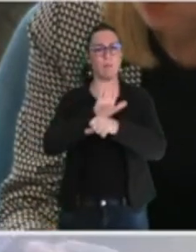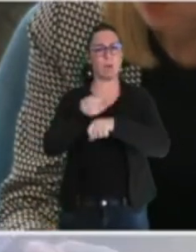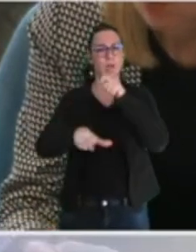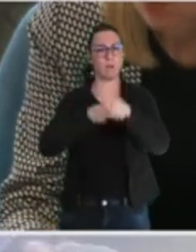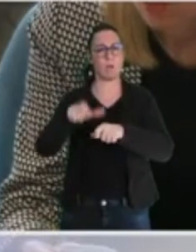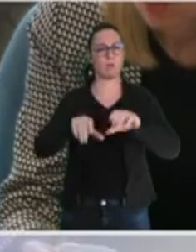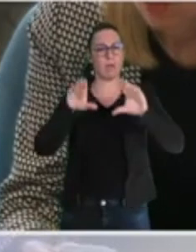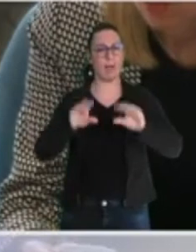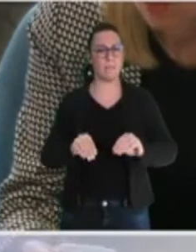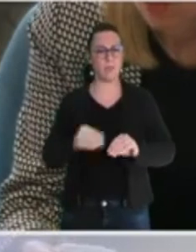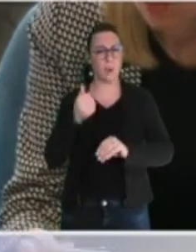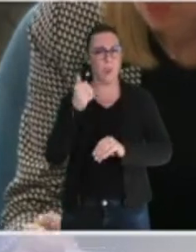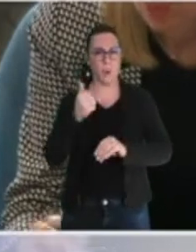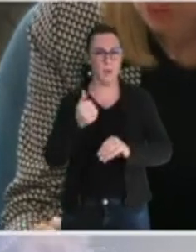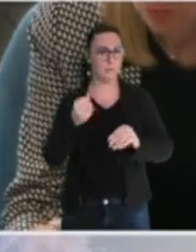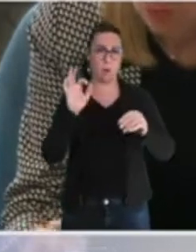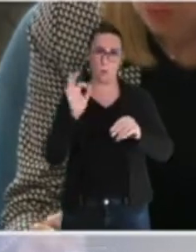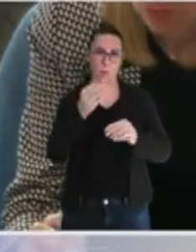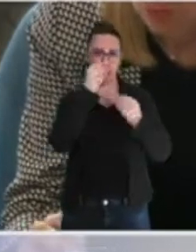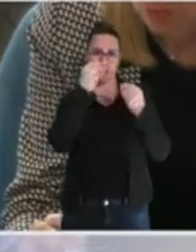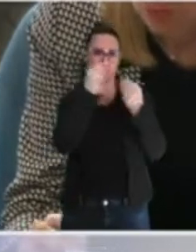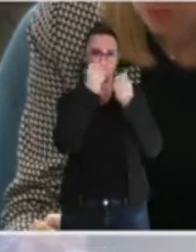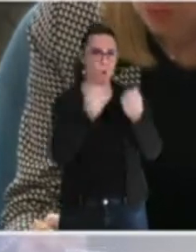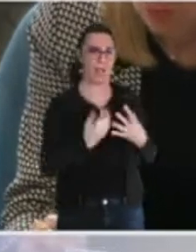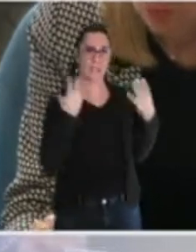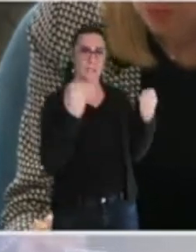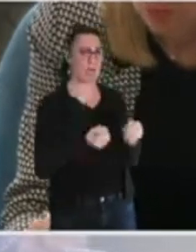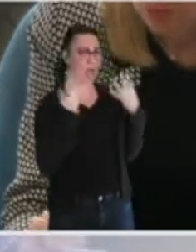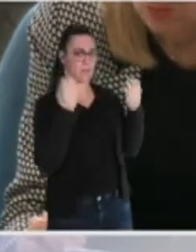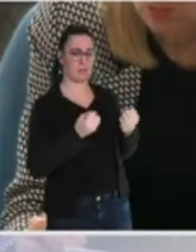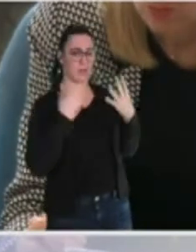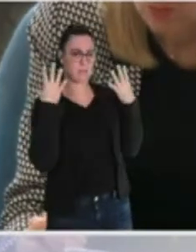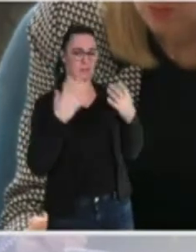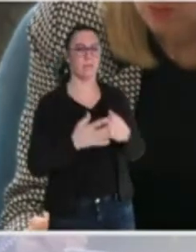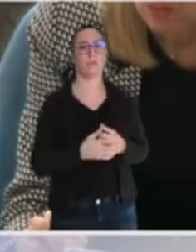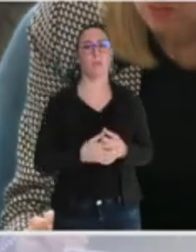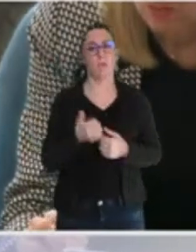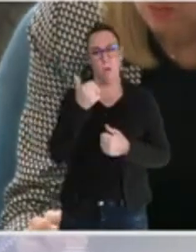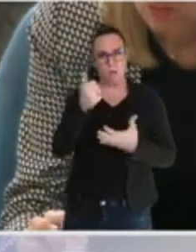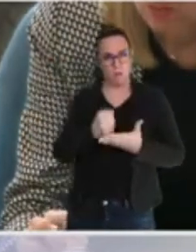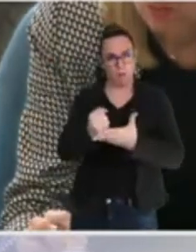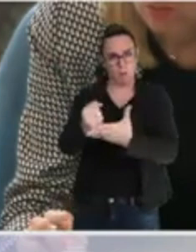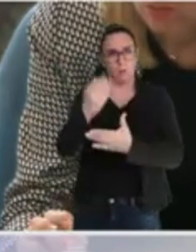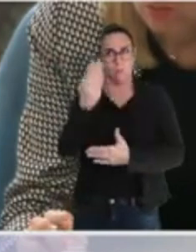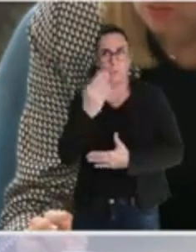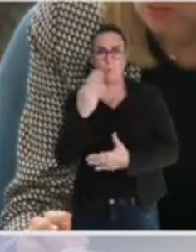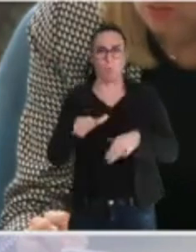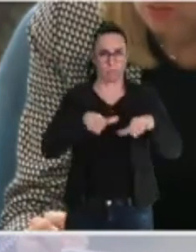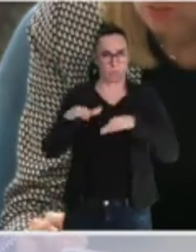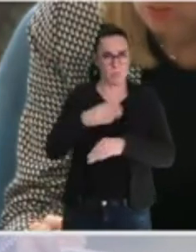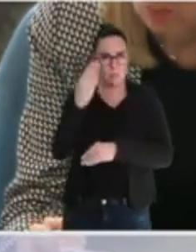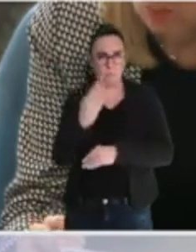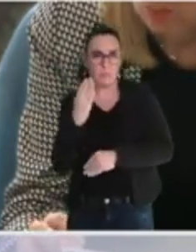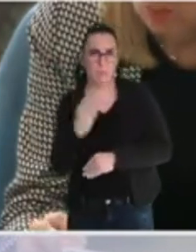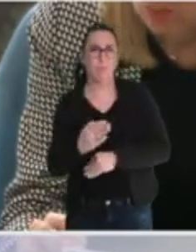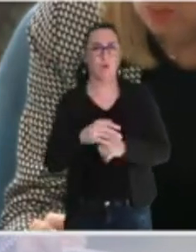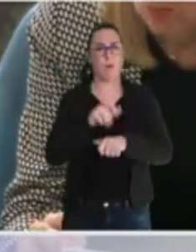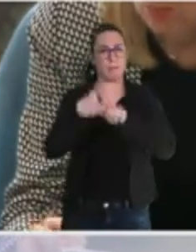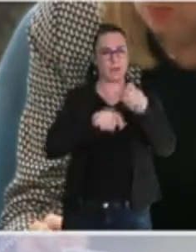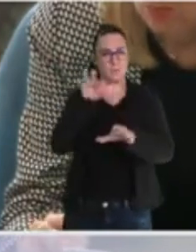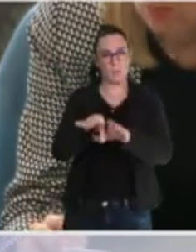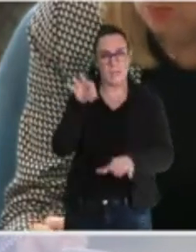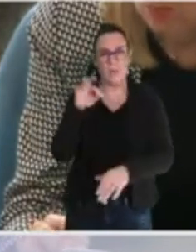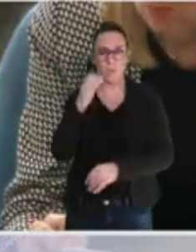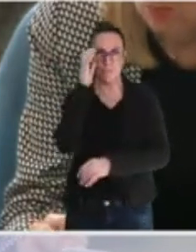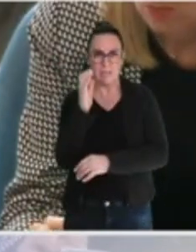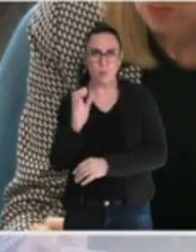d'habitants qui ne font que confirmer cet abandon. Ces habitants aussi ont besoin de soutien, de moyens, de présence d'élus qui les